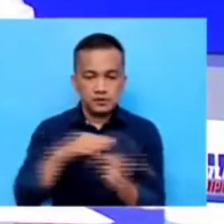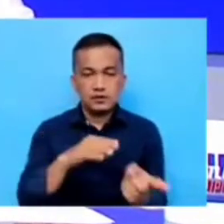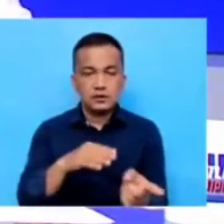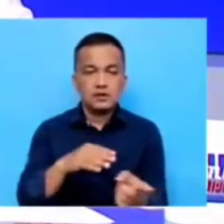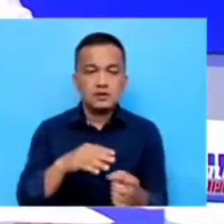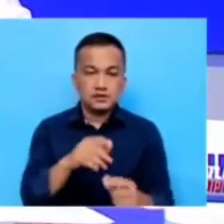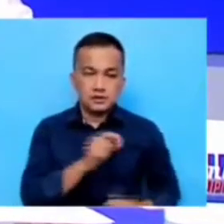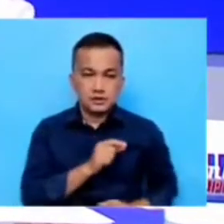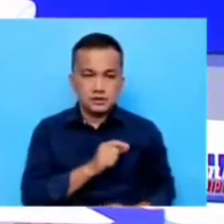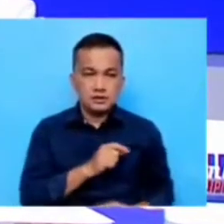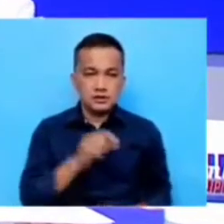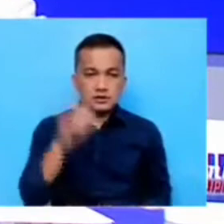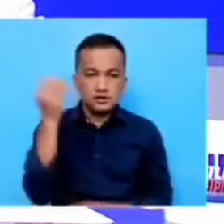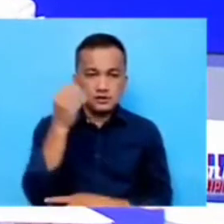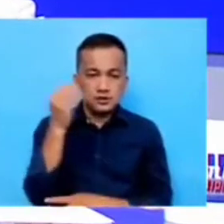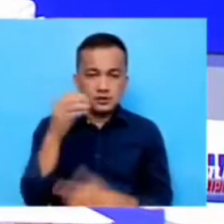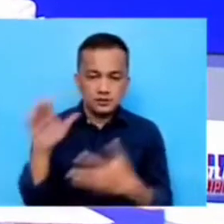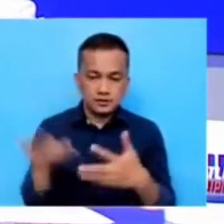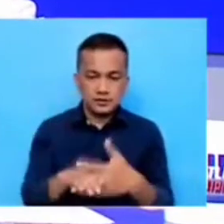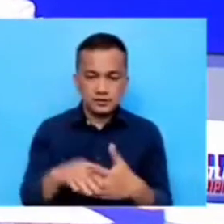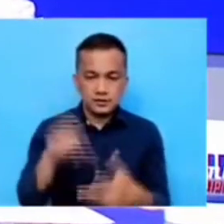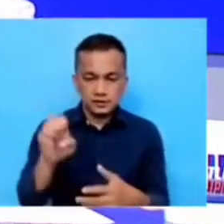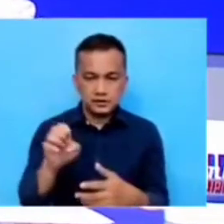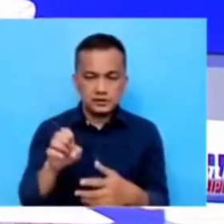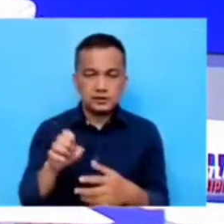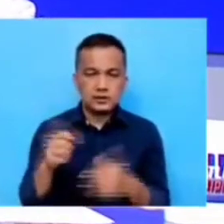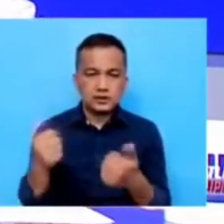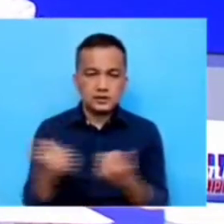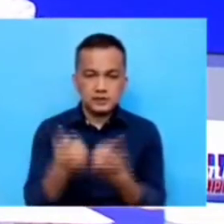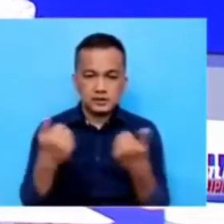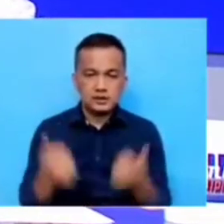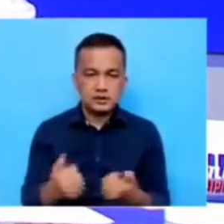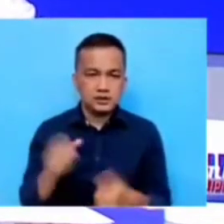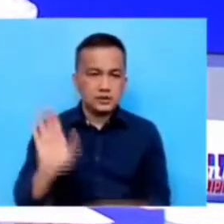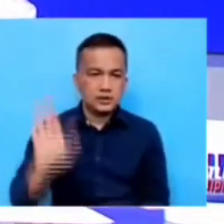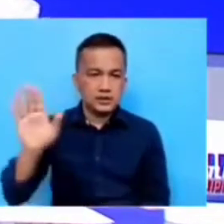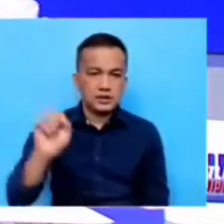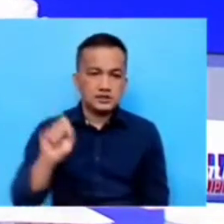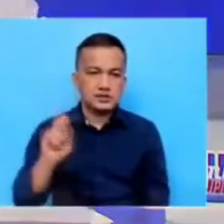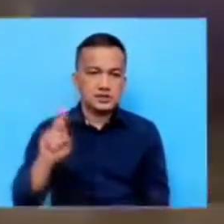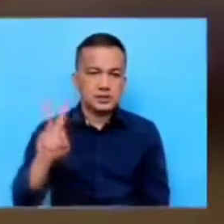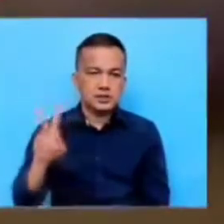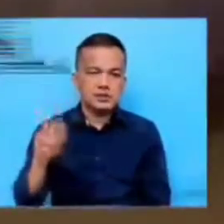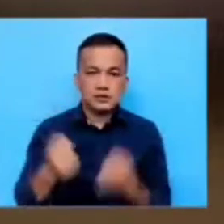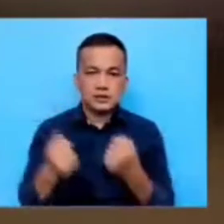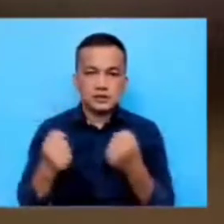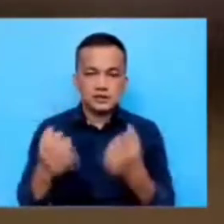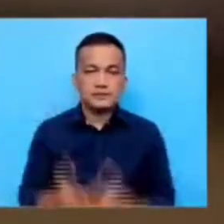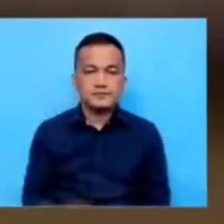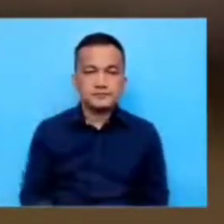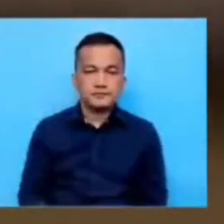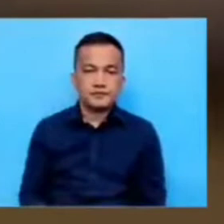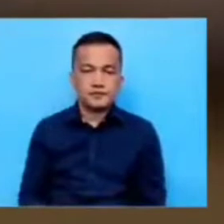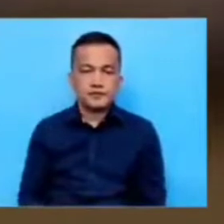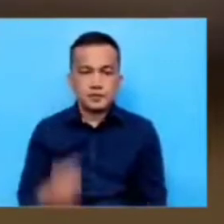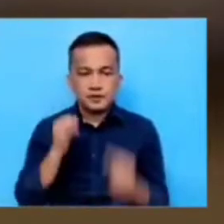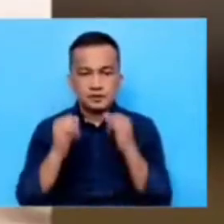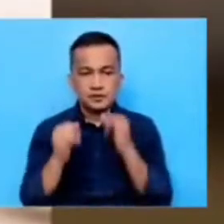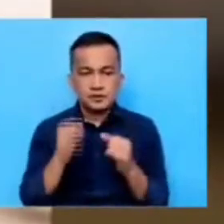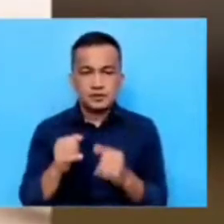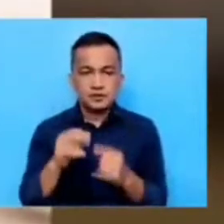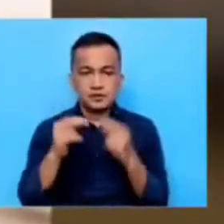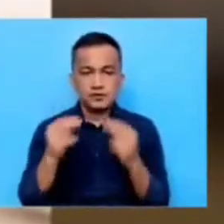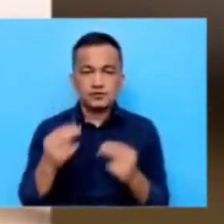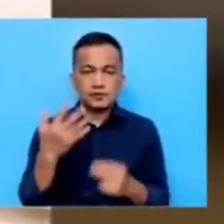ang pagsasampa ng kaso sa nakadisgrasya sa kanyang SUV driver. Sa panayam sa kanya ng News 5, Sinabi